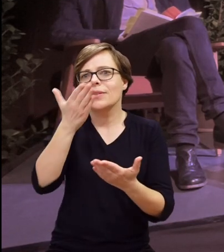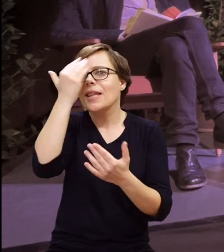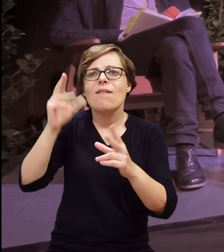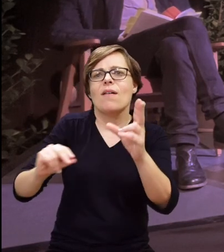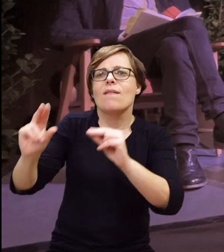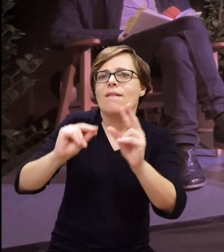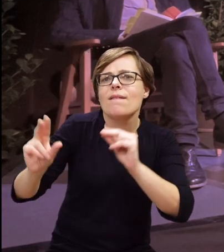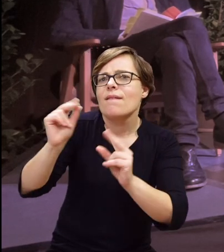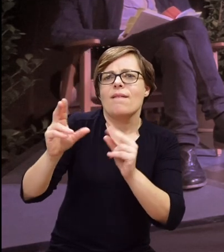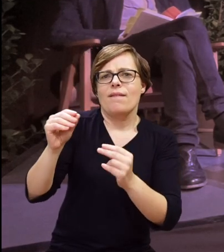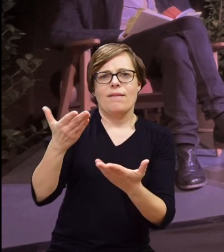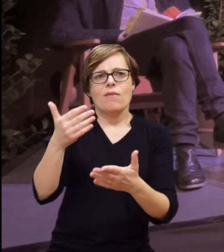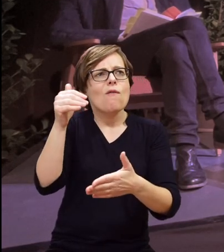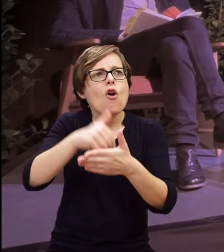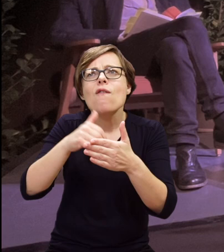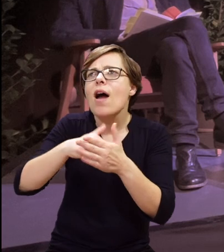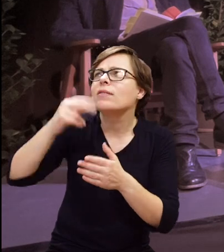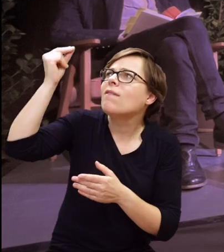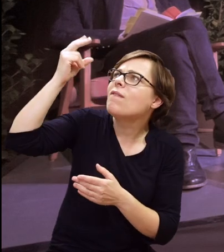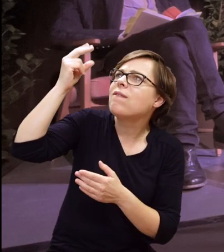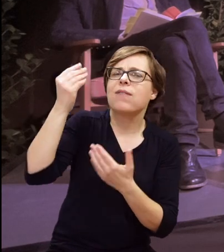może się z nikim porozumieć, nie wie o czym mówią